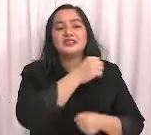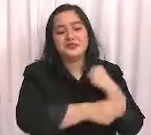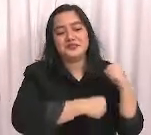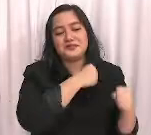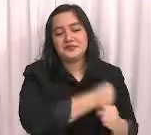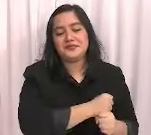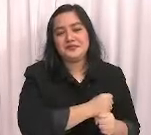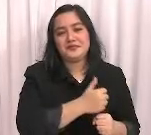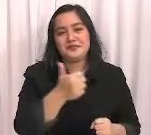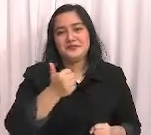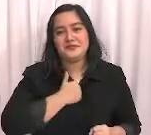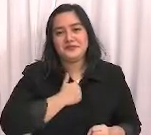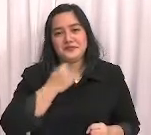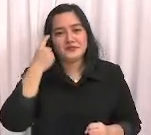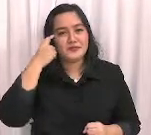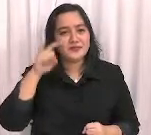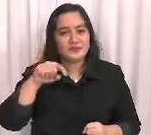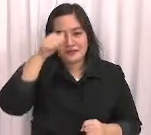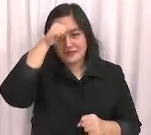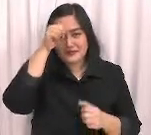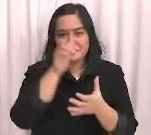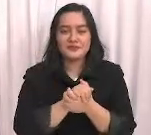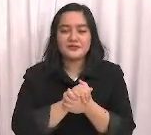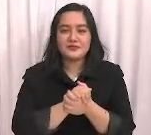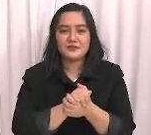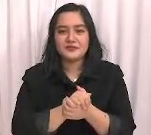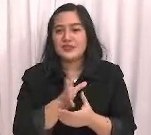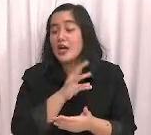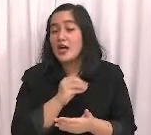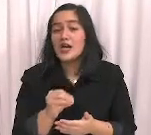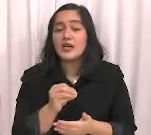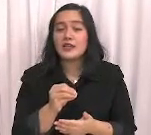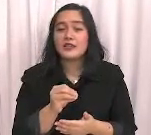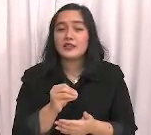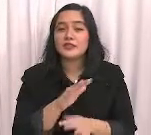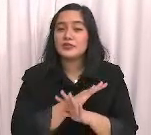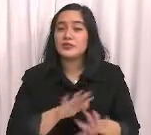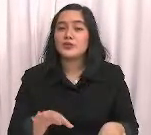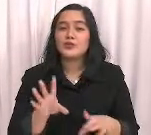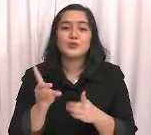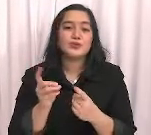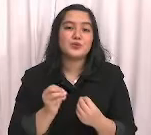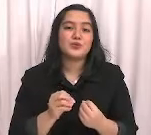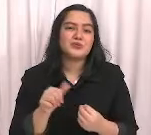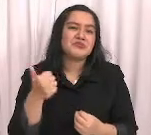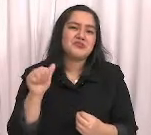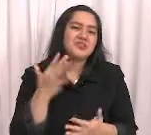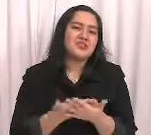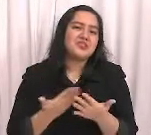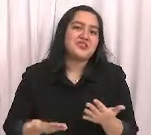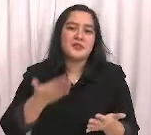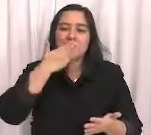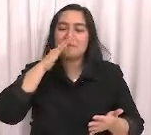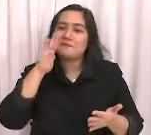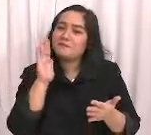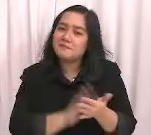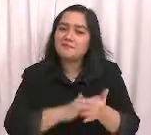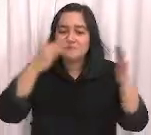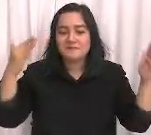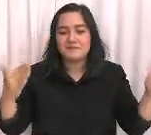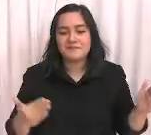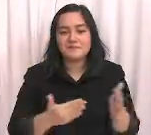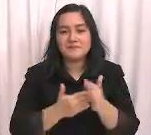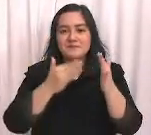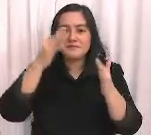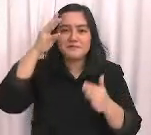aking asawa. You know, amen. Itataya ko yan. At hindi ako gagawa ng masama laban sa kanya. Amen. Okay? Lagi kong pipiliin